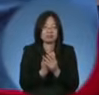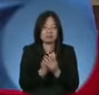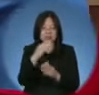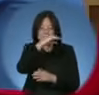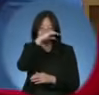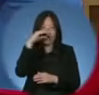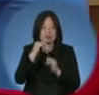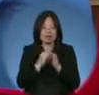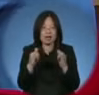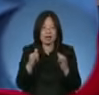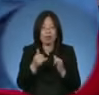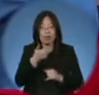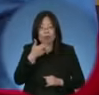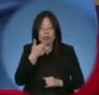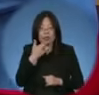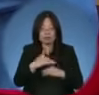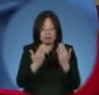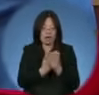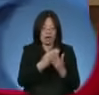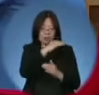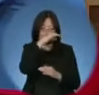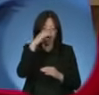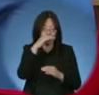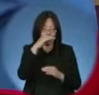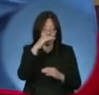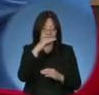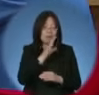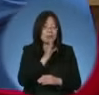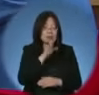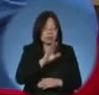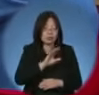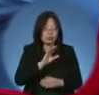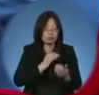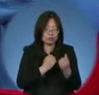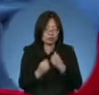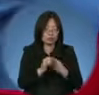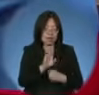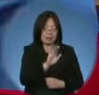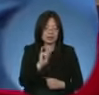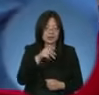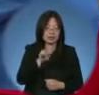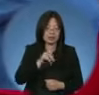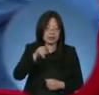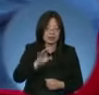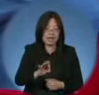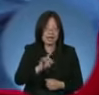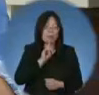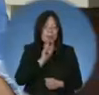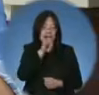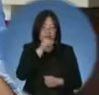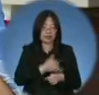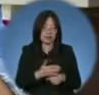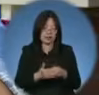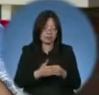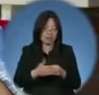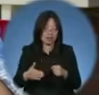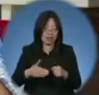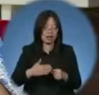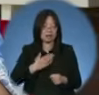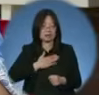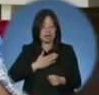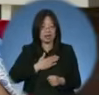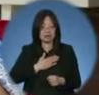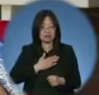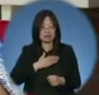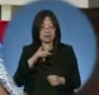다 정상인데. 그러니까 정상 범위 너무 비정상 이러면서 이거를